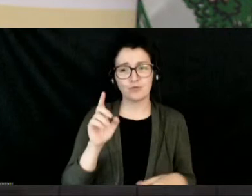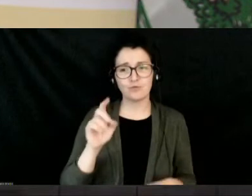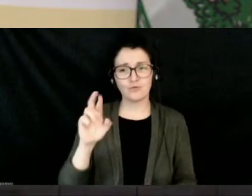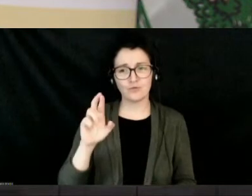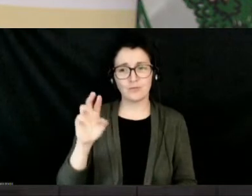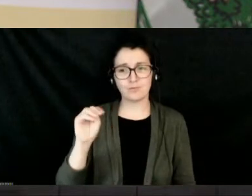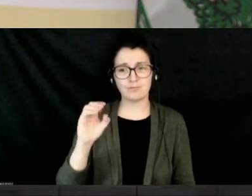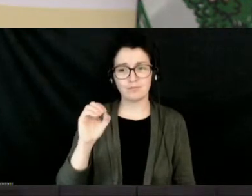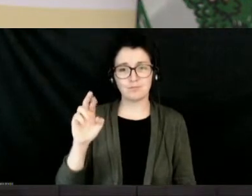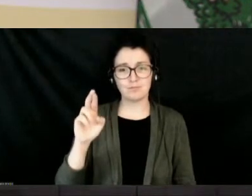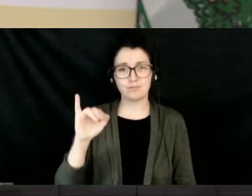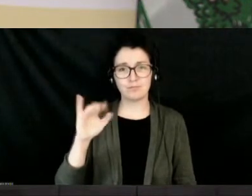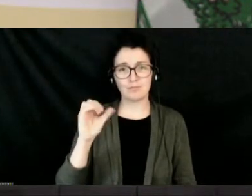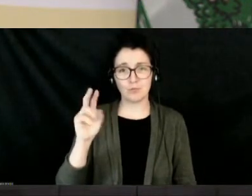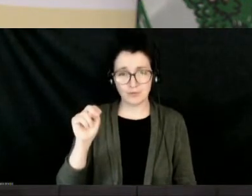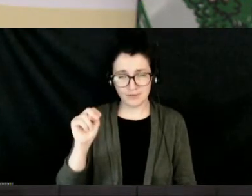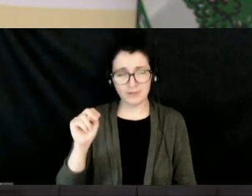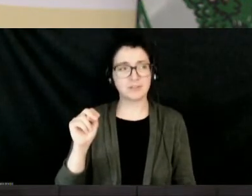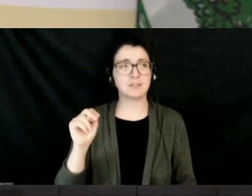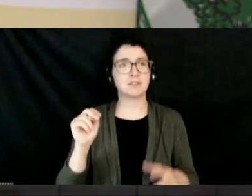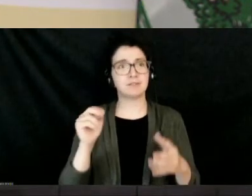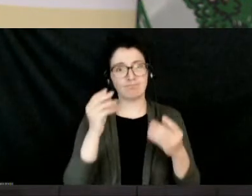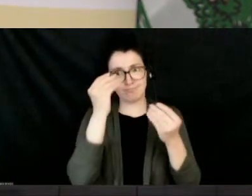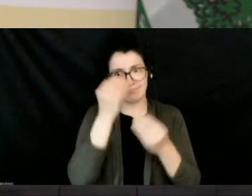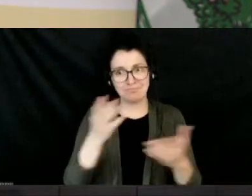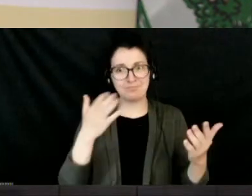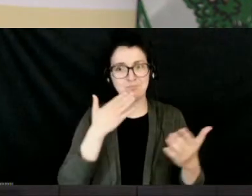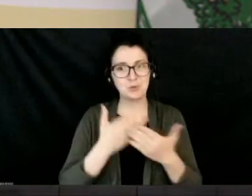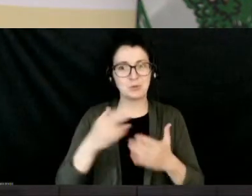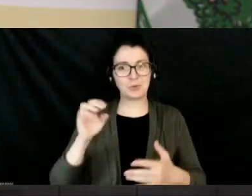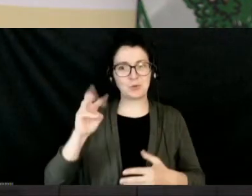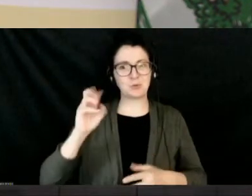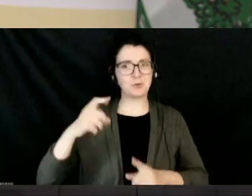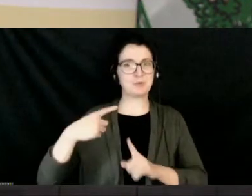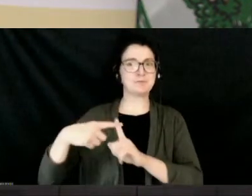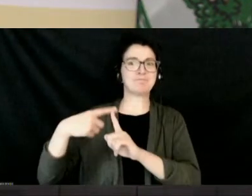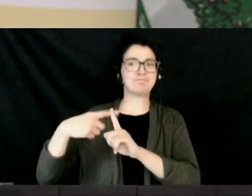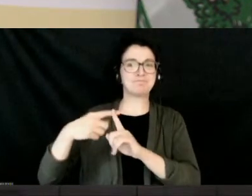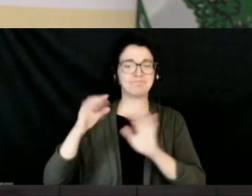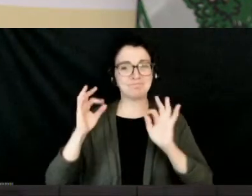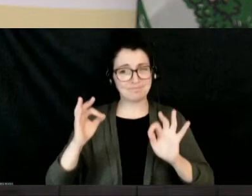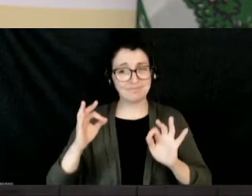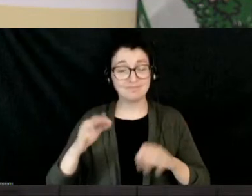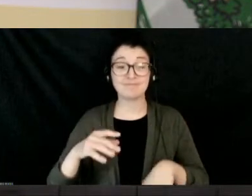a great bit of news here today, and to all Islanders,